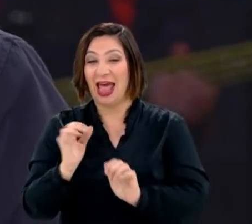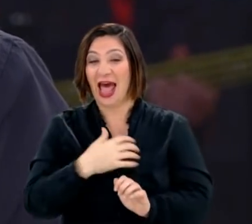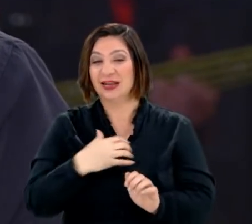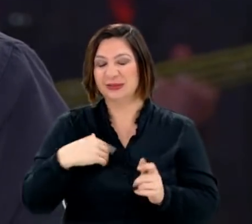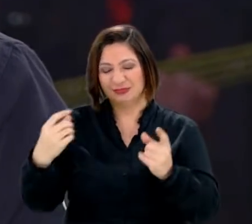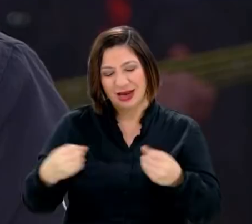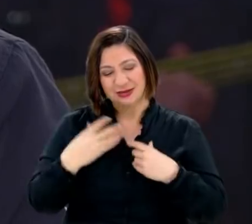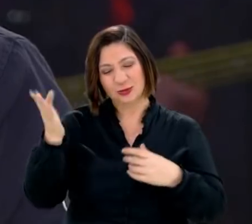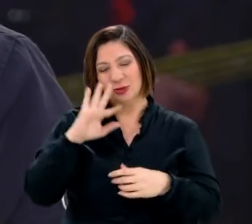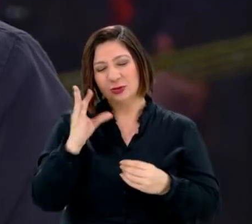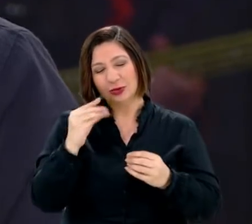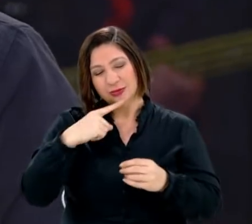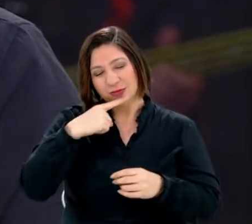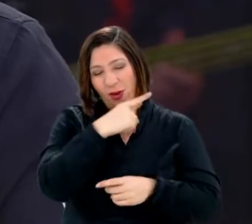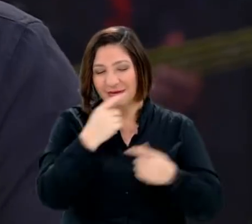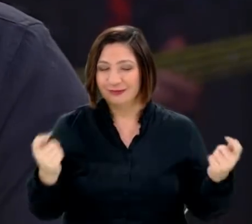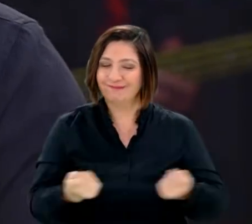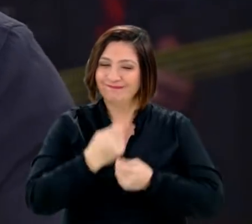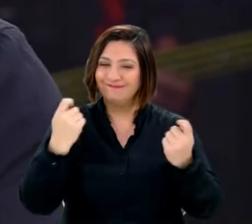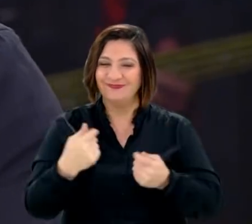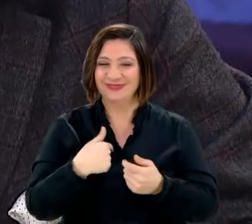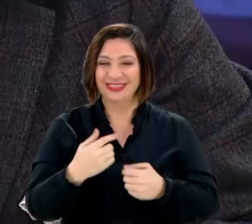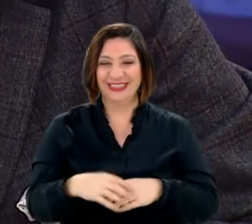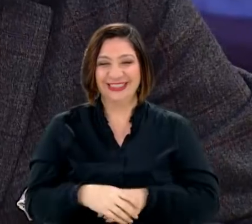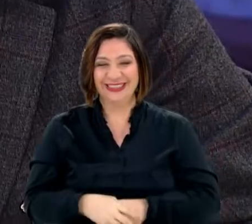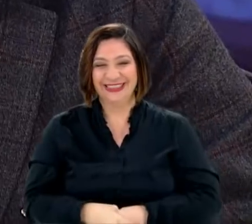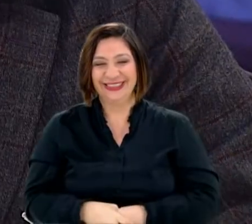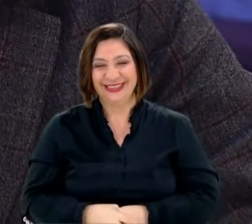bizi terk ettikten sonra çok zor zamanlar geçirdik.